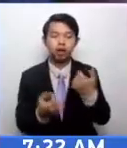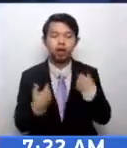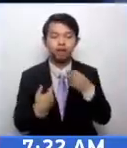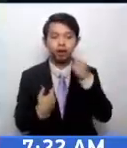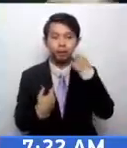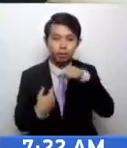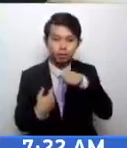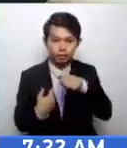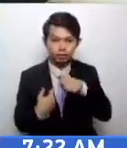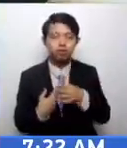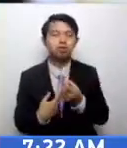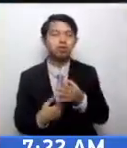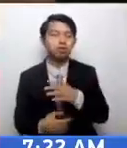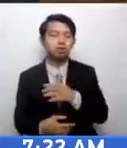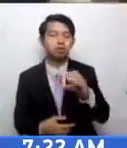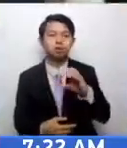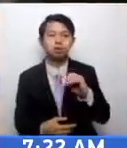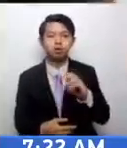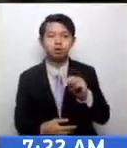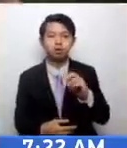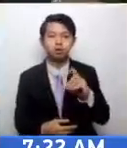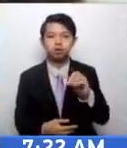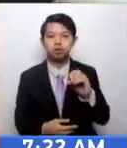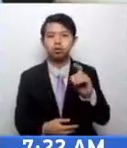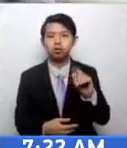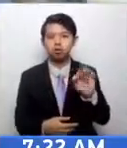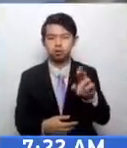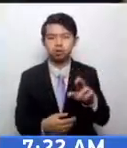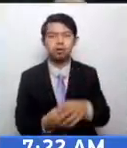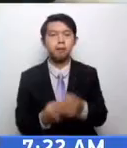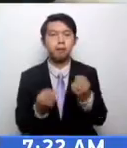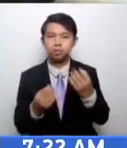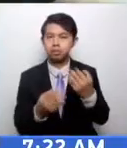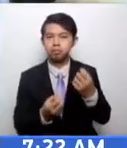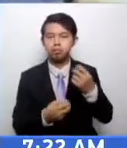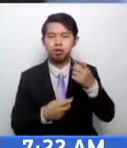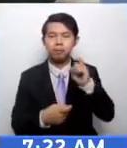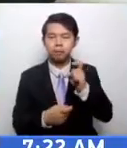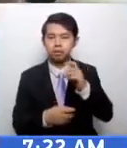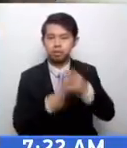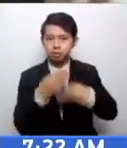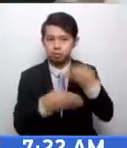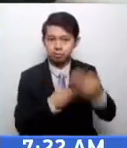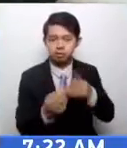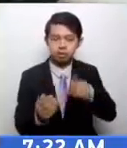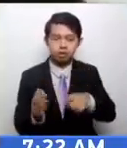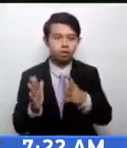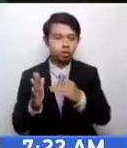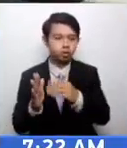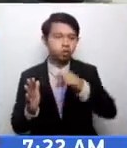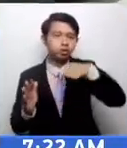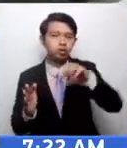yung proseso na nakita natin kanina at kinakailangan lamang na iscan yung QR code na ibinigay sa mga driver.